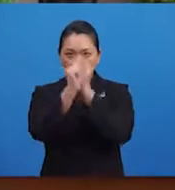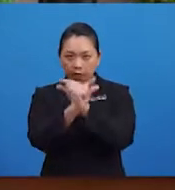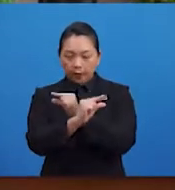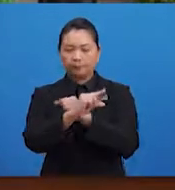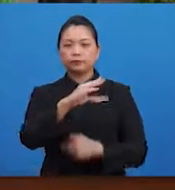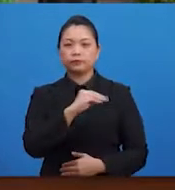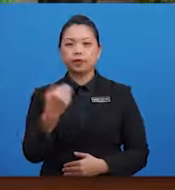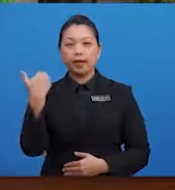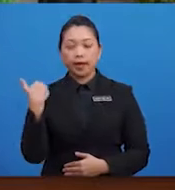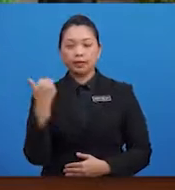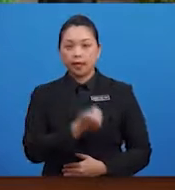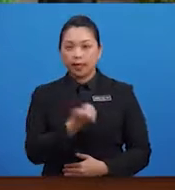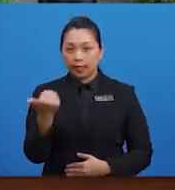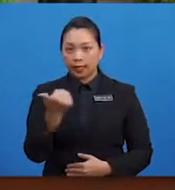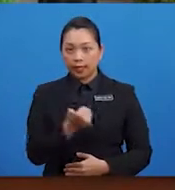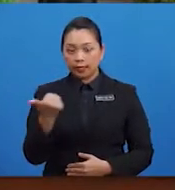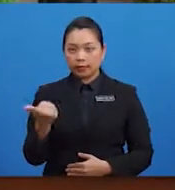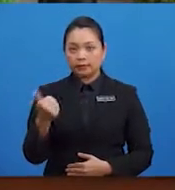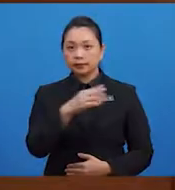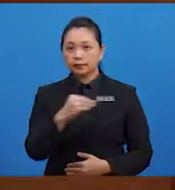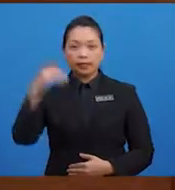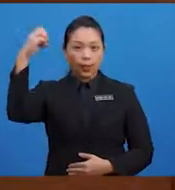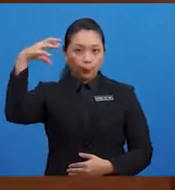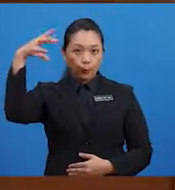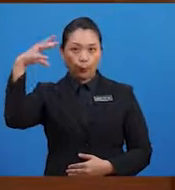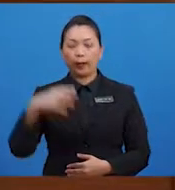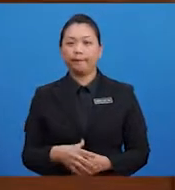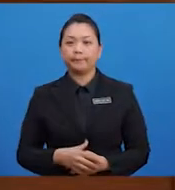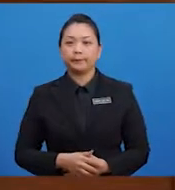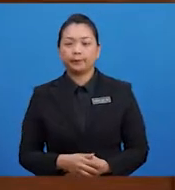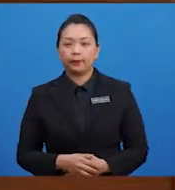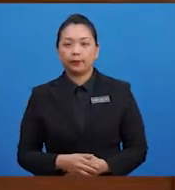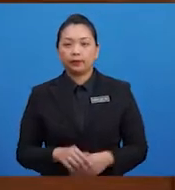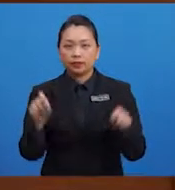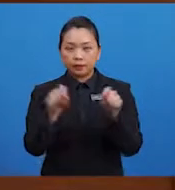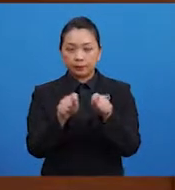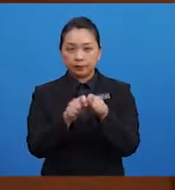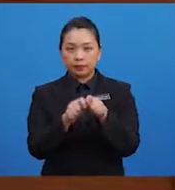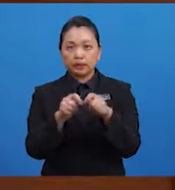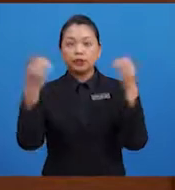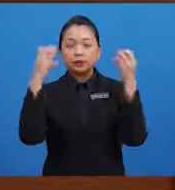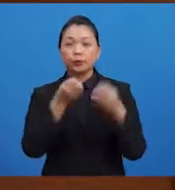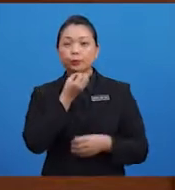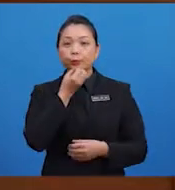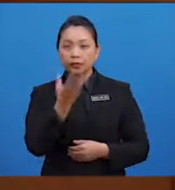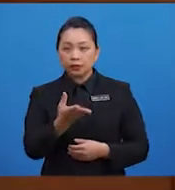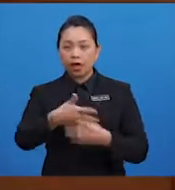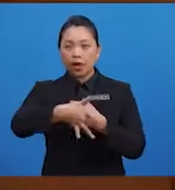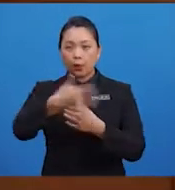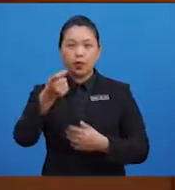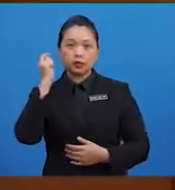alat pendianan dan juga lampu pendianan. Seperti yang telah saya terangkan pada awal pengenalan